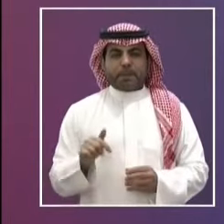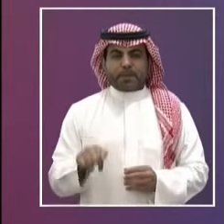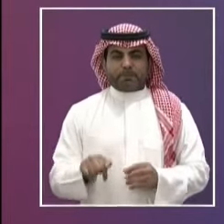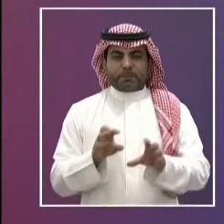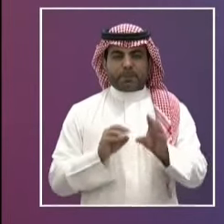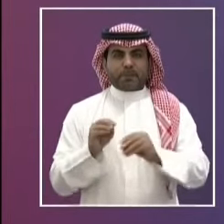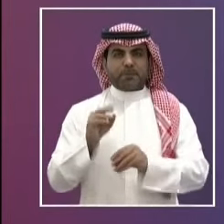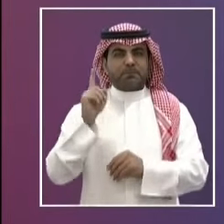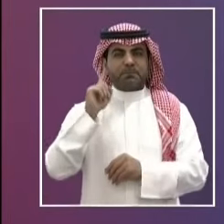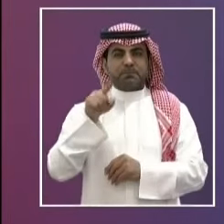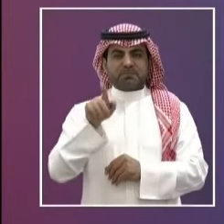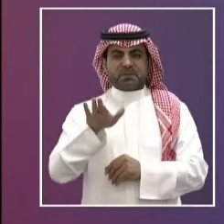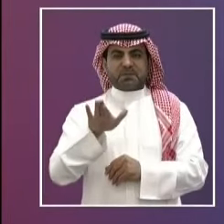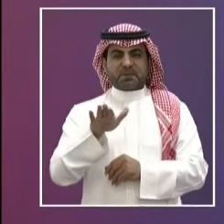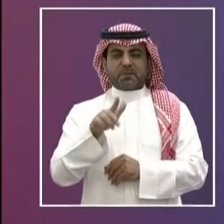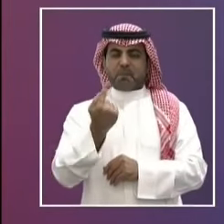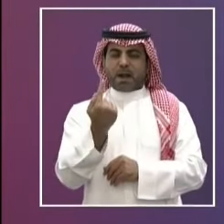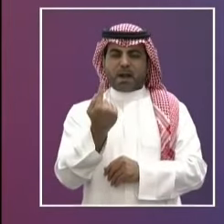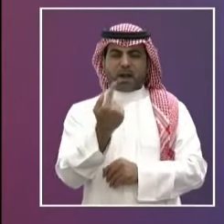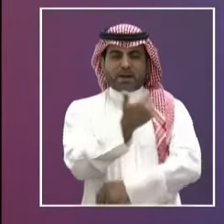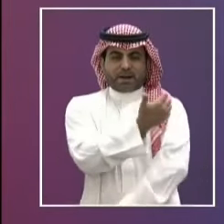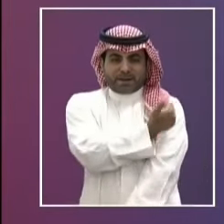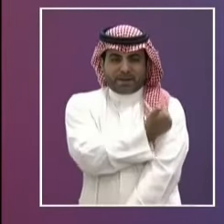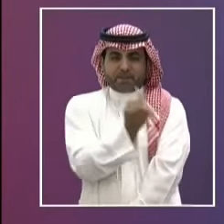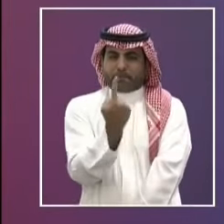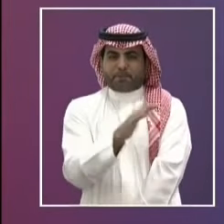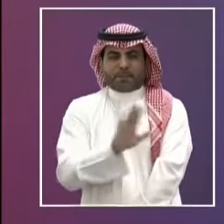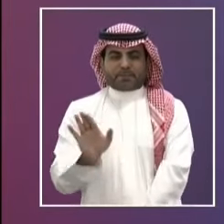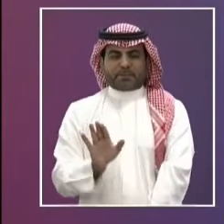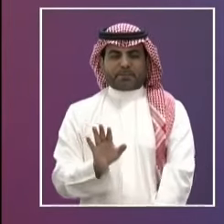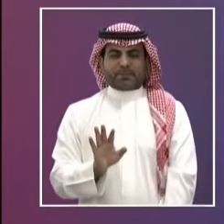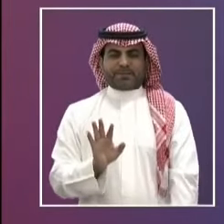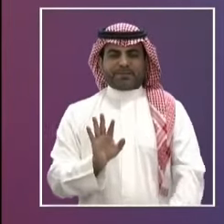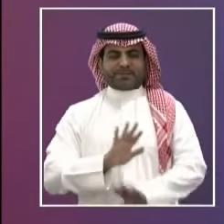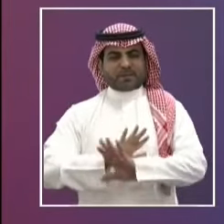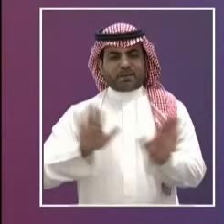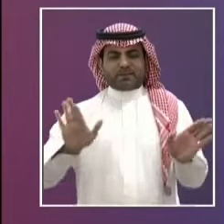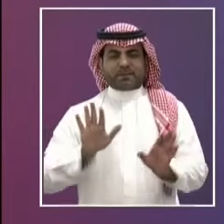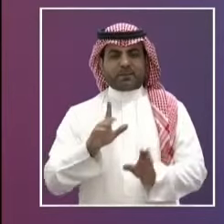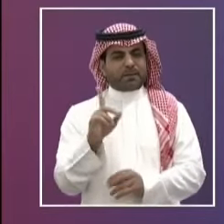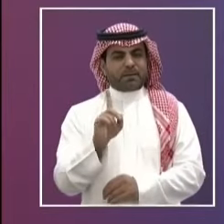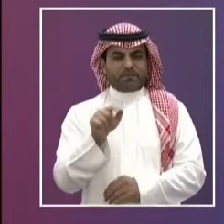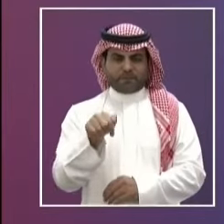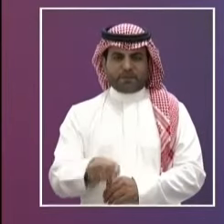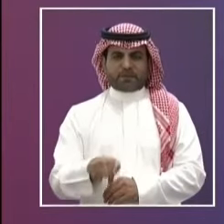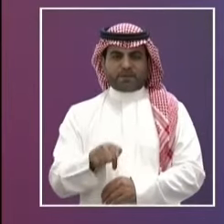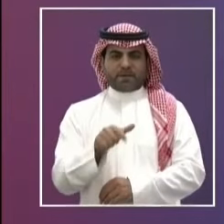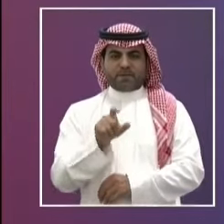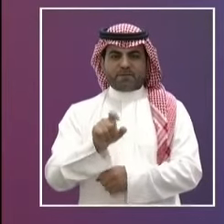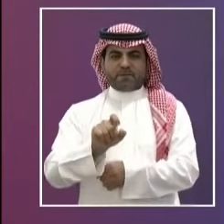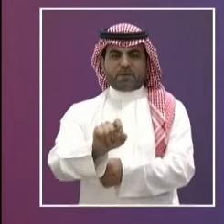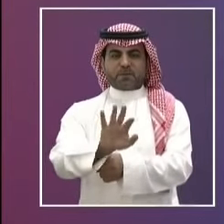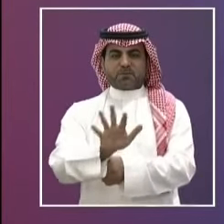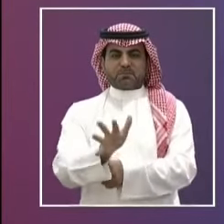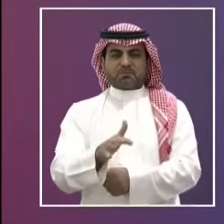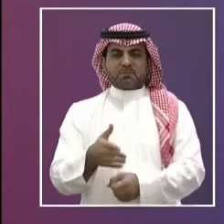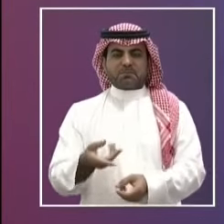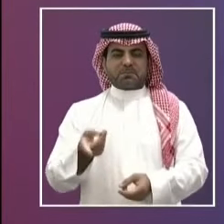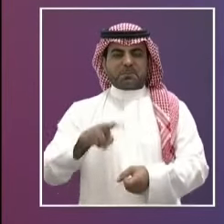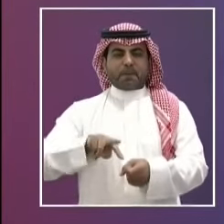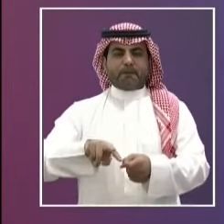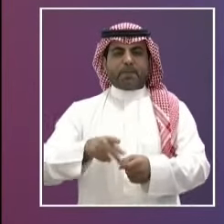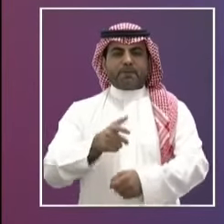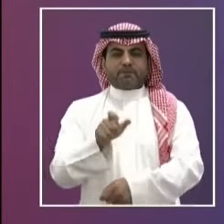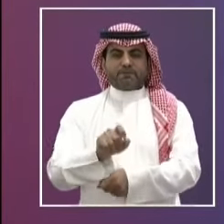هنالك من يقول بأنها تكفي مرة واحدة، وهذا غير صحيح. الإنفلونزا يحصل فيها تحورات وتطورات كفيروس تؤدي إلى عدم